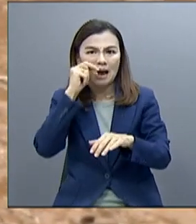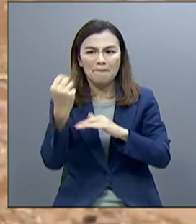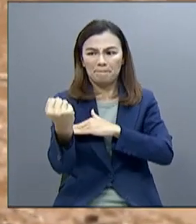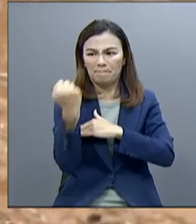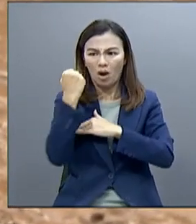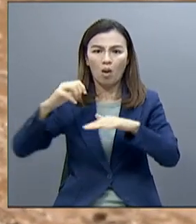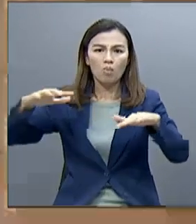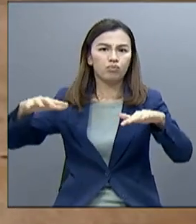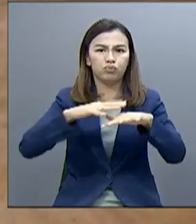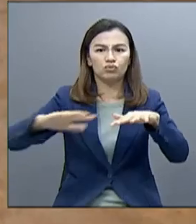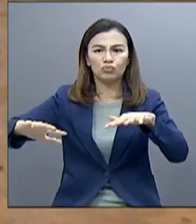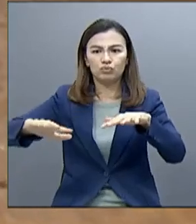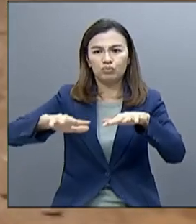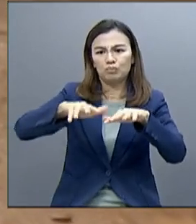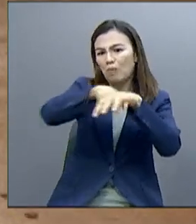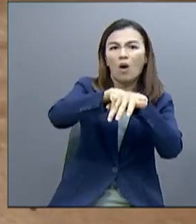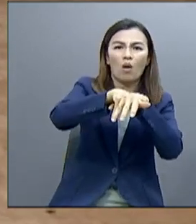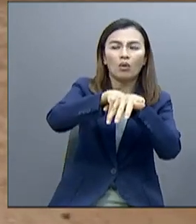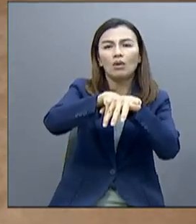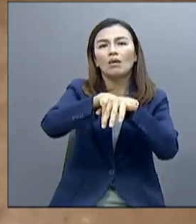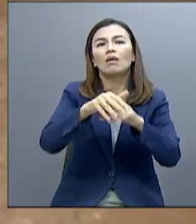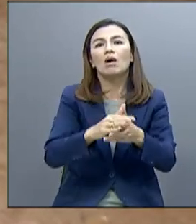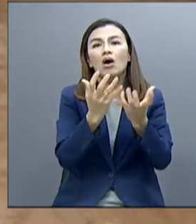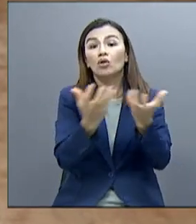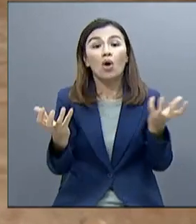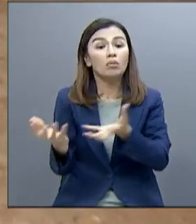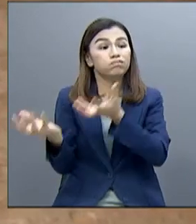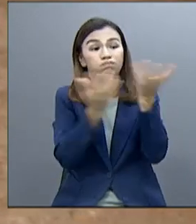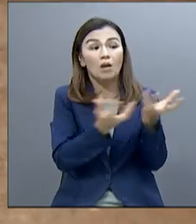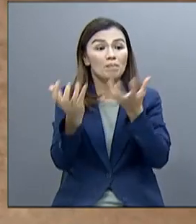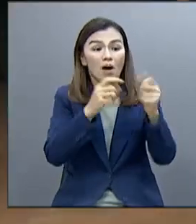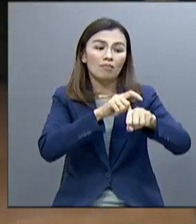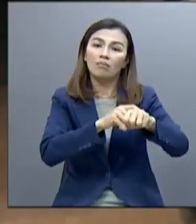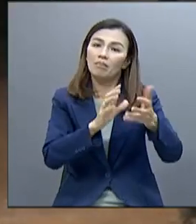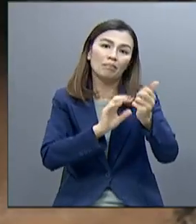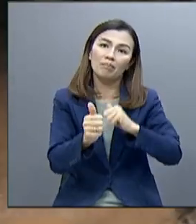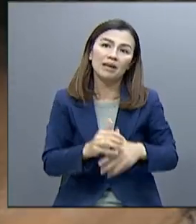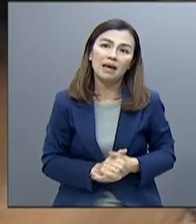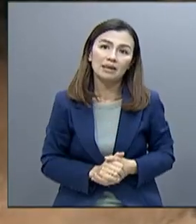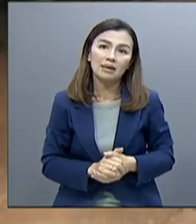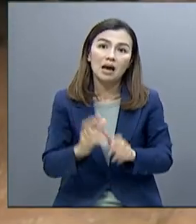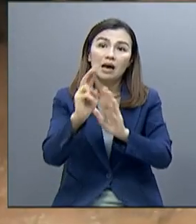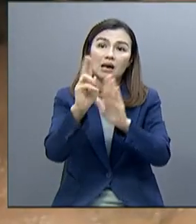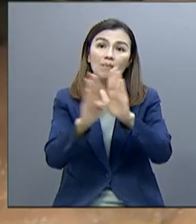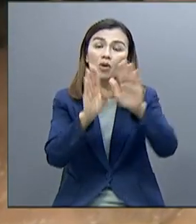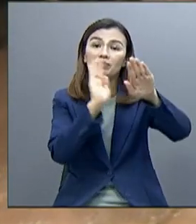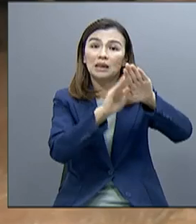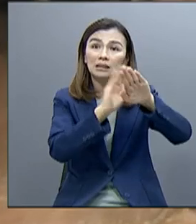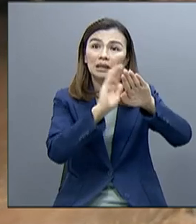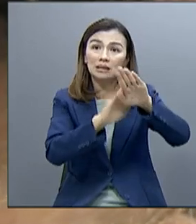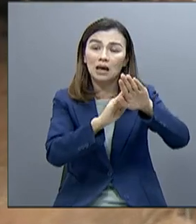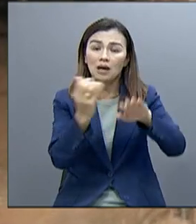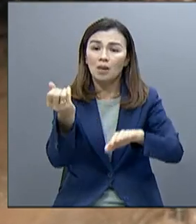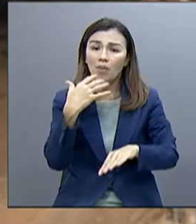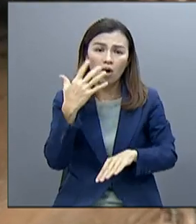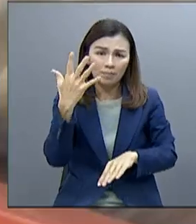งมากแน่นอนมาแบบนี้ชาวบ้านเก็บข้าวของไม่ทันที่สำคัญเลยก็คือระบบเตือนภัยไม่ได้แจ้งล่วงหน้ากันเลย